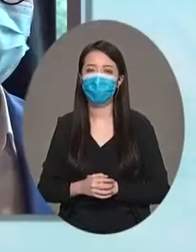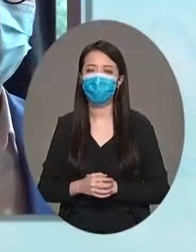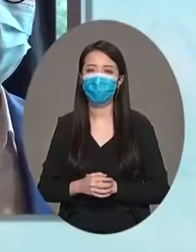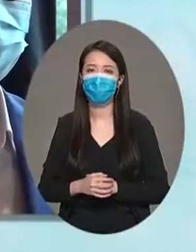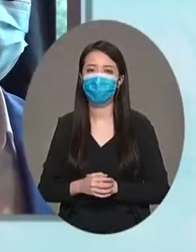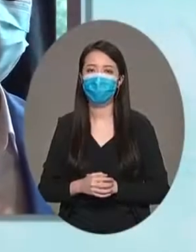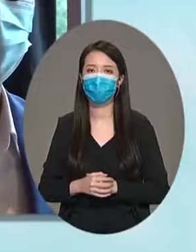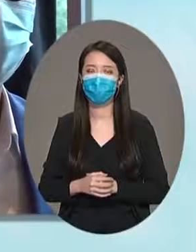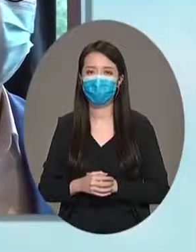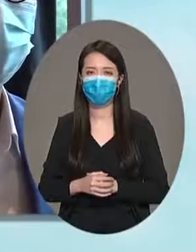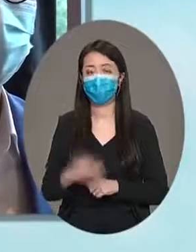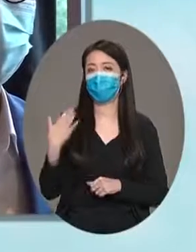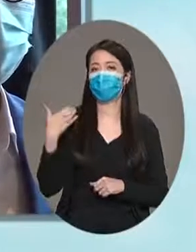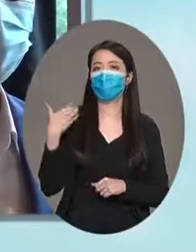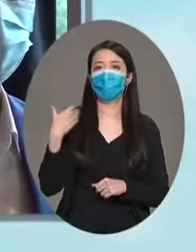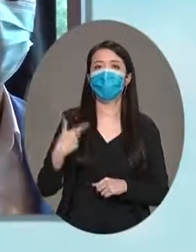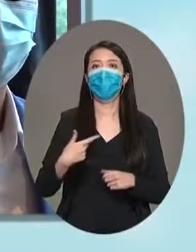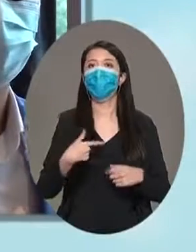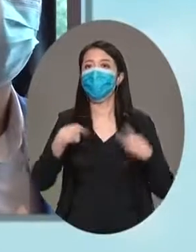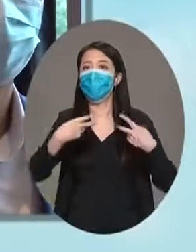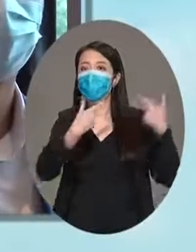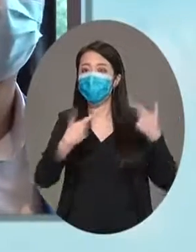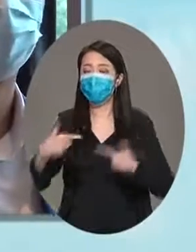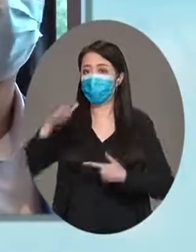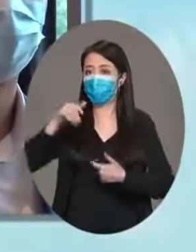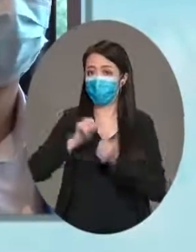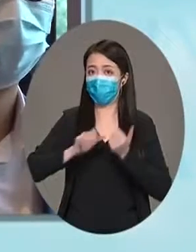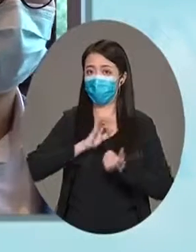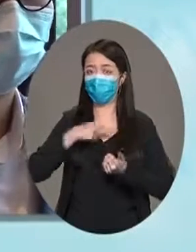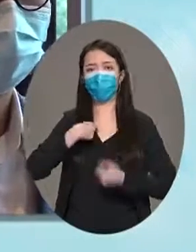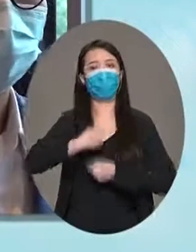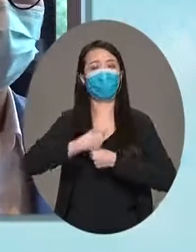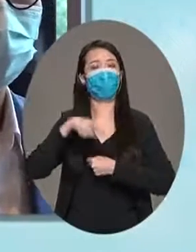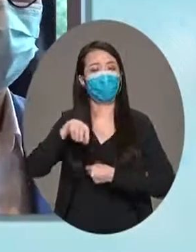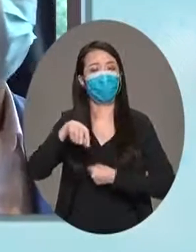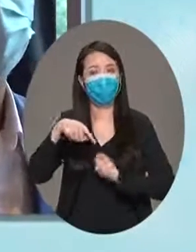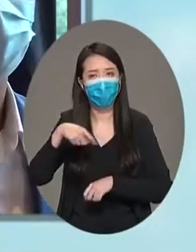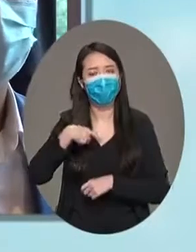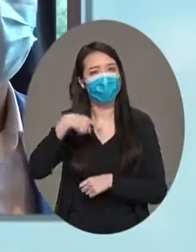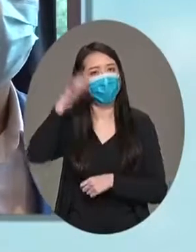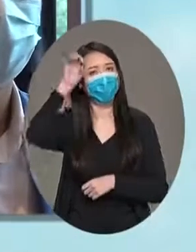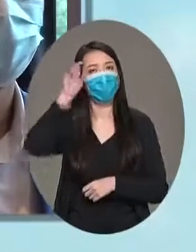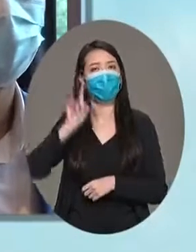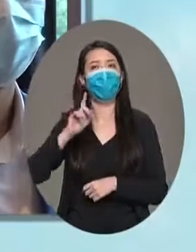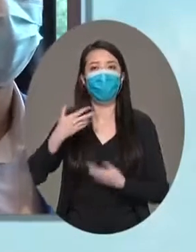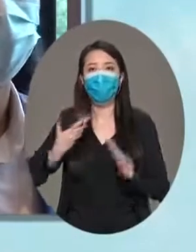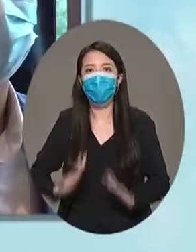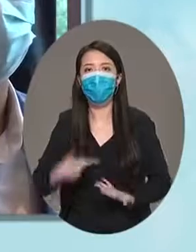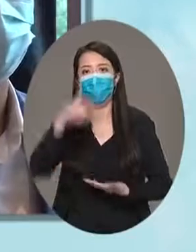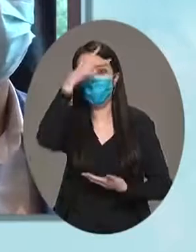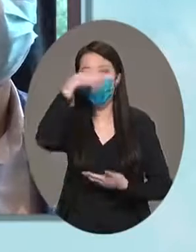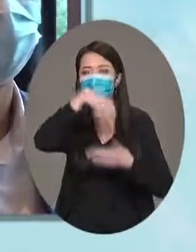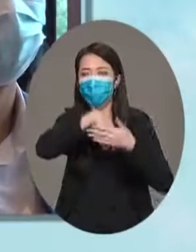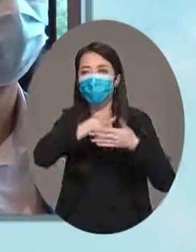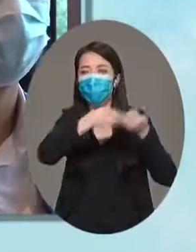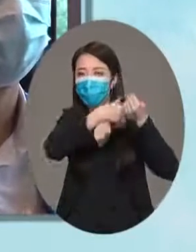喺做可持續發展委員會主席嘅時候咧，我哋其中嘅建議咧。就話，我哋而家譬如政府內部好